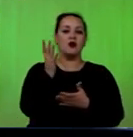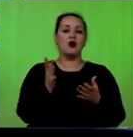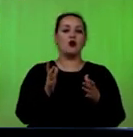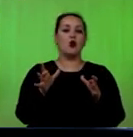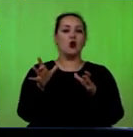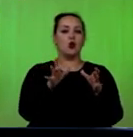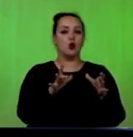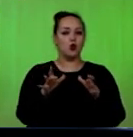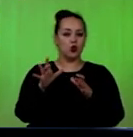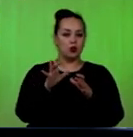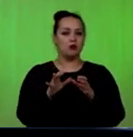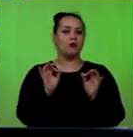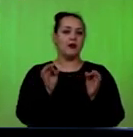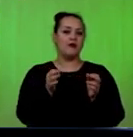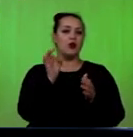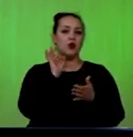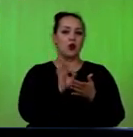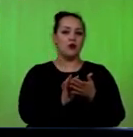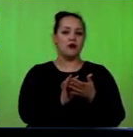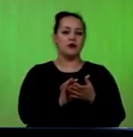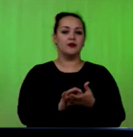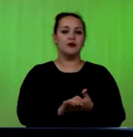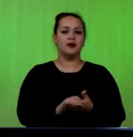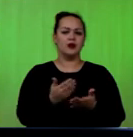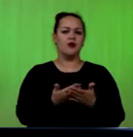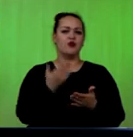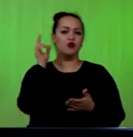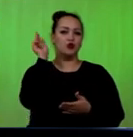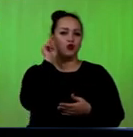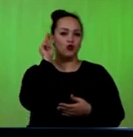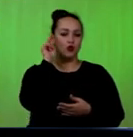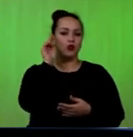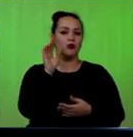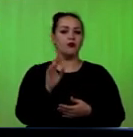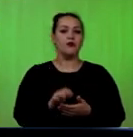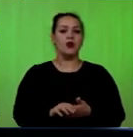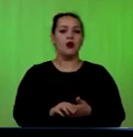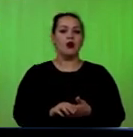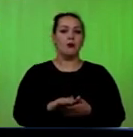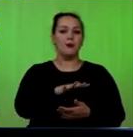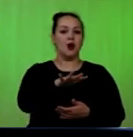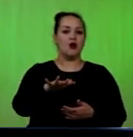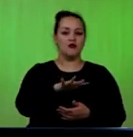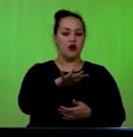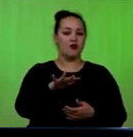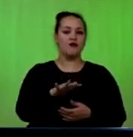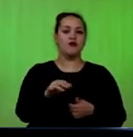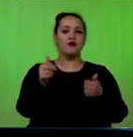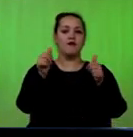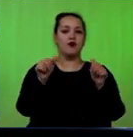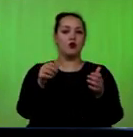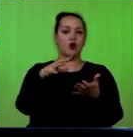конечно вы ответили правильно ведь мы с вами на прошлом уроке проходили пространственную фигуру конус